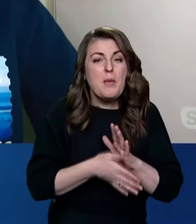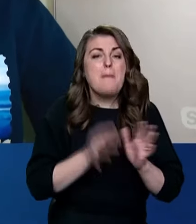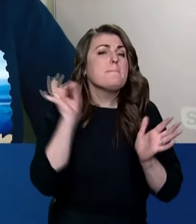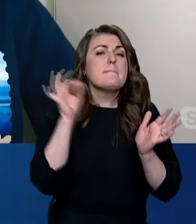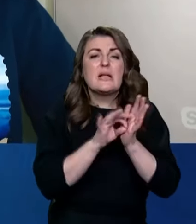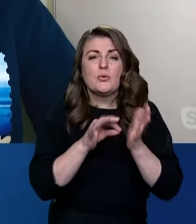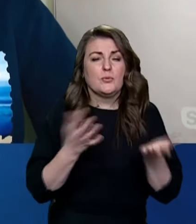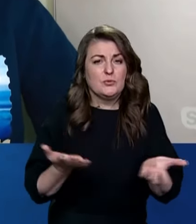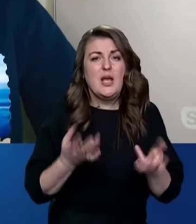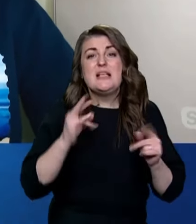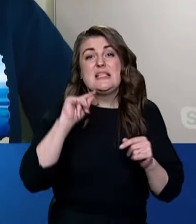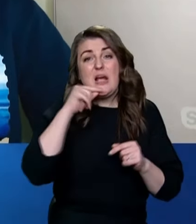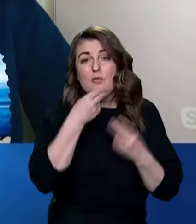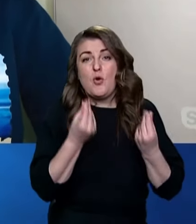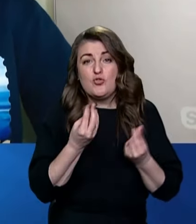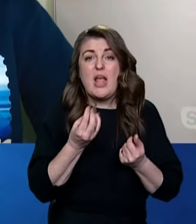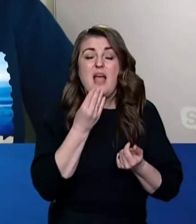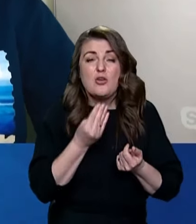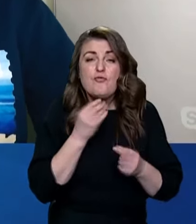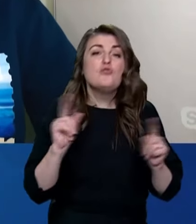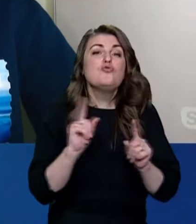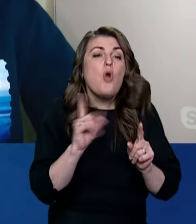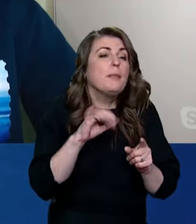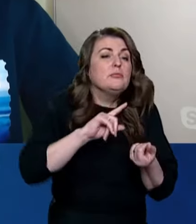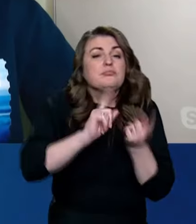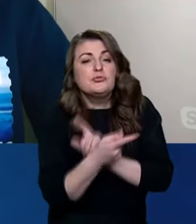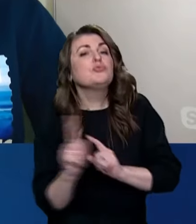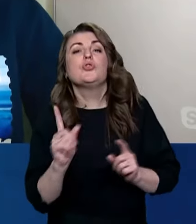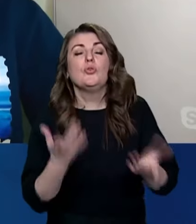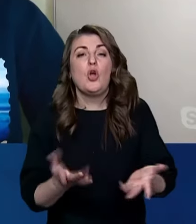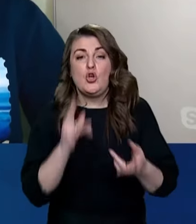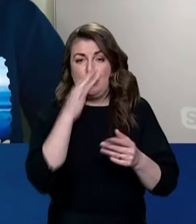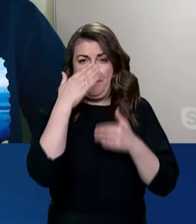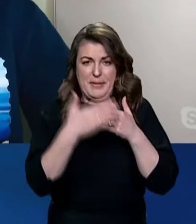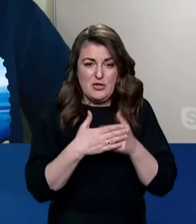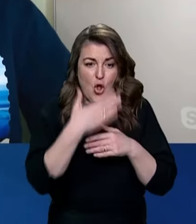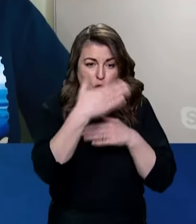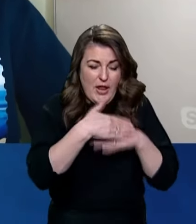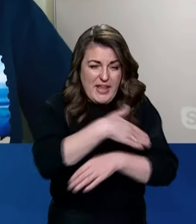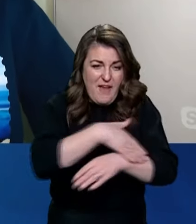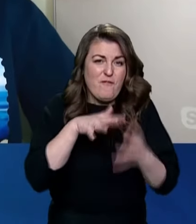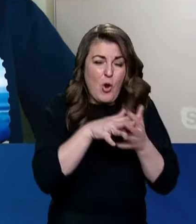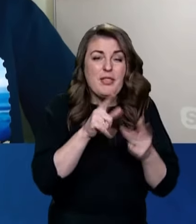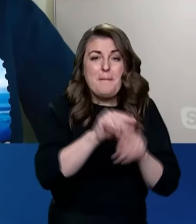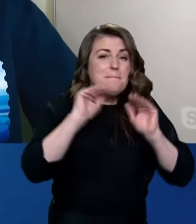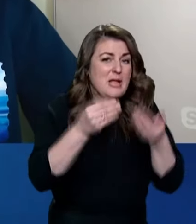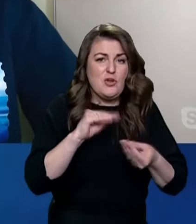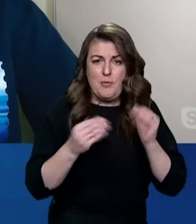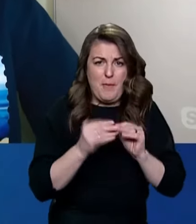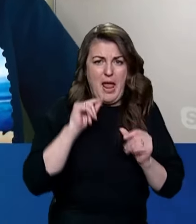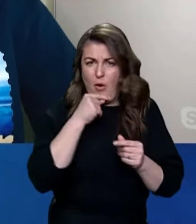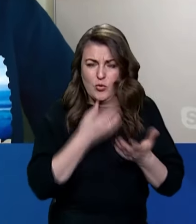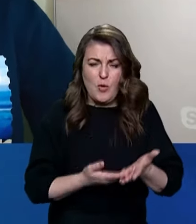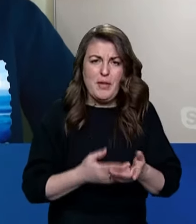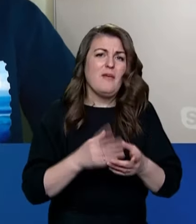мету. Зекономити гроші на харчуванні, щоб що? Чим ближче до лінії фронту, тим менше взагалі проблеми